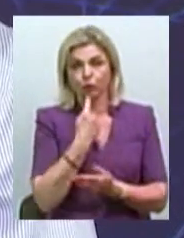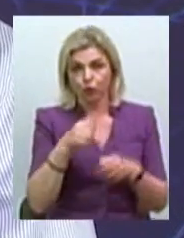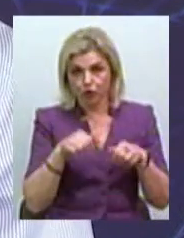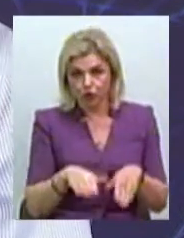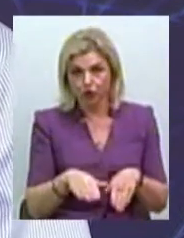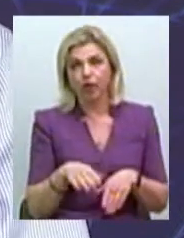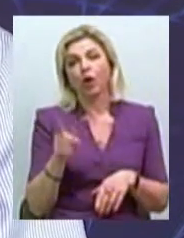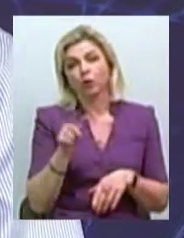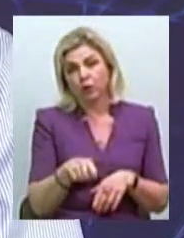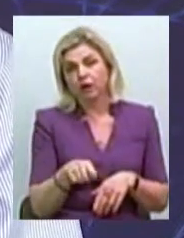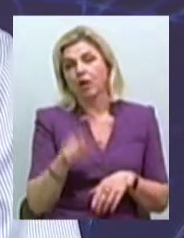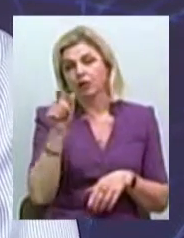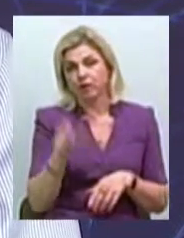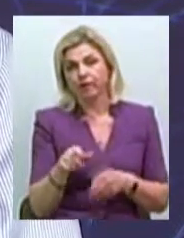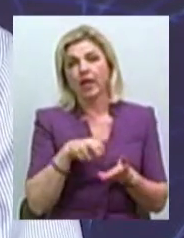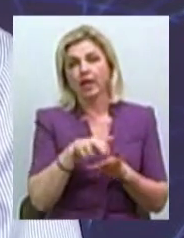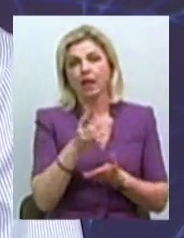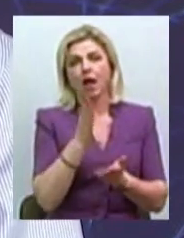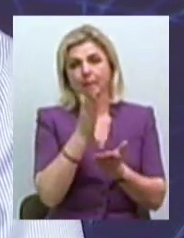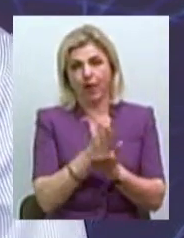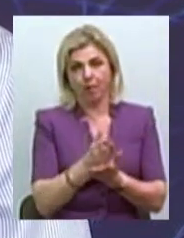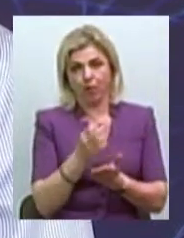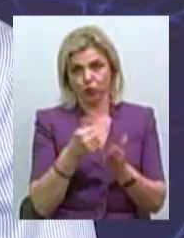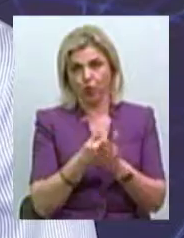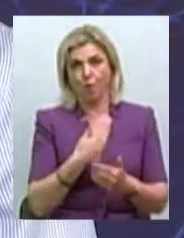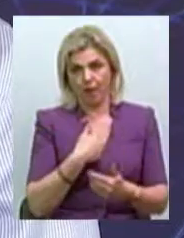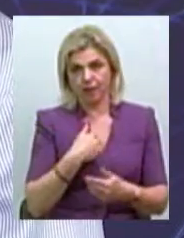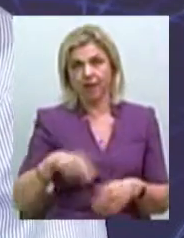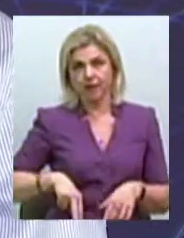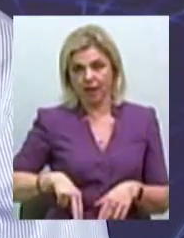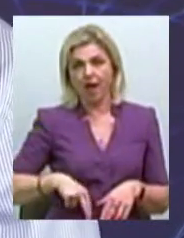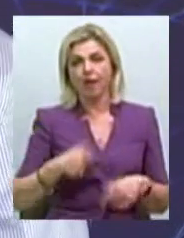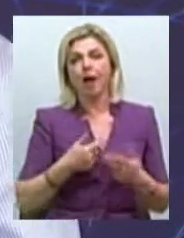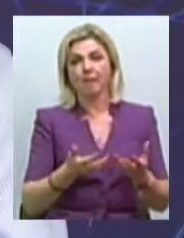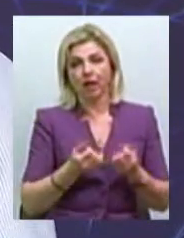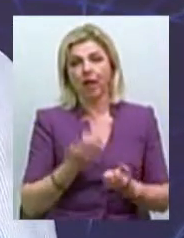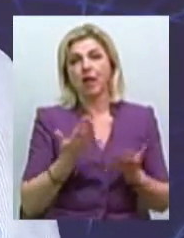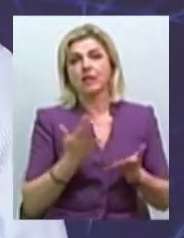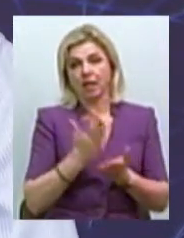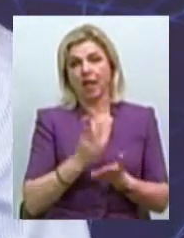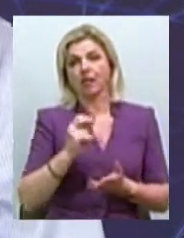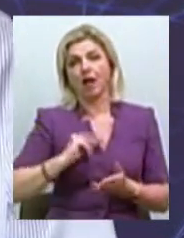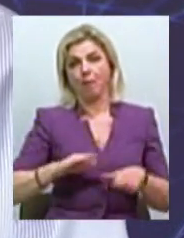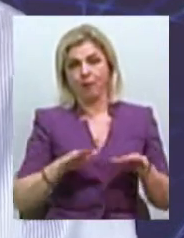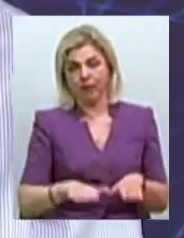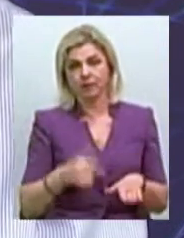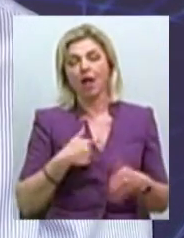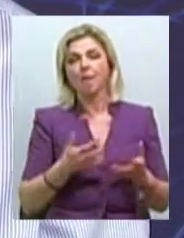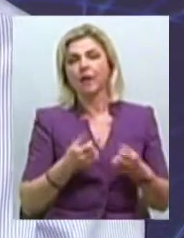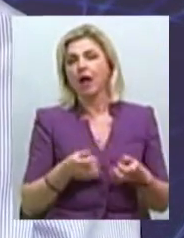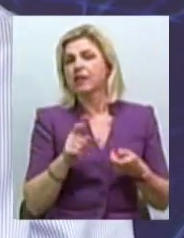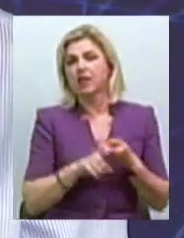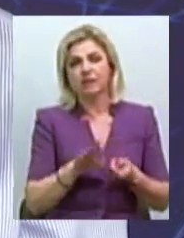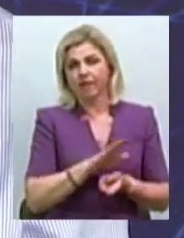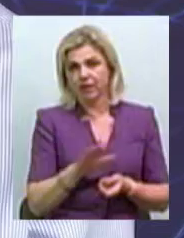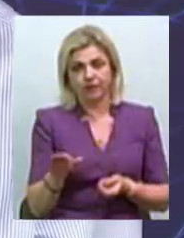вже абонент йде напряму до мене, я приймаю, якщо я є на робочому місці, я приймаю в незалежності від